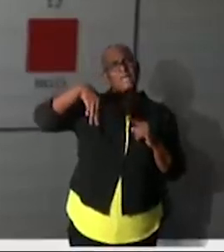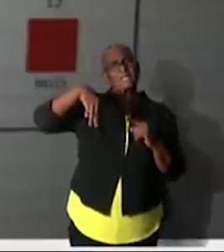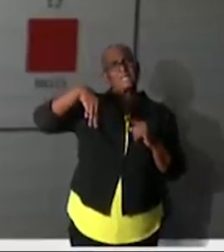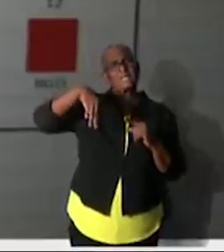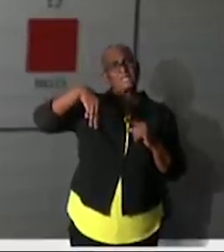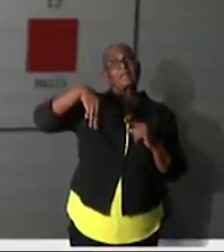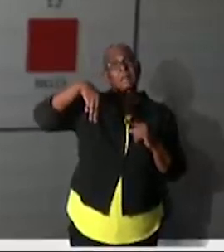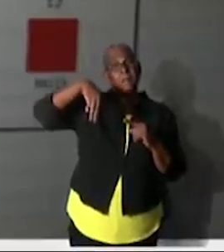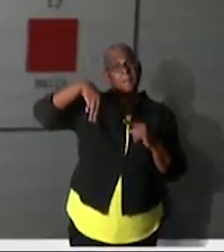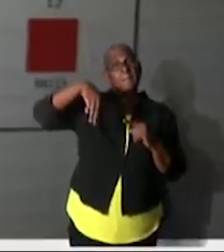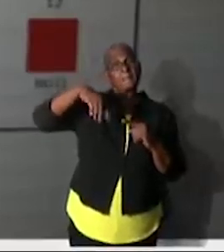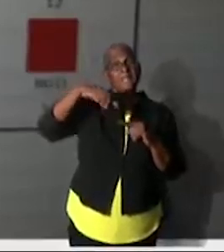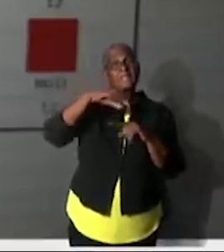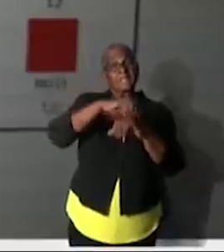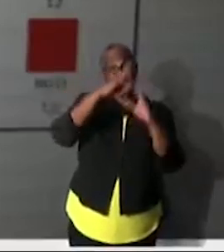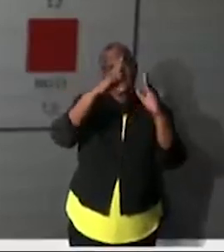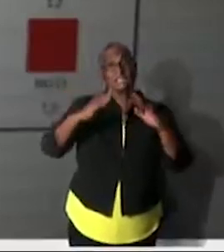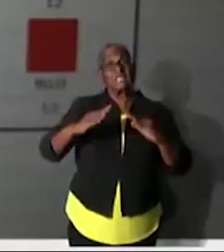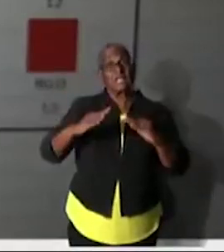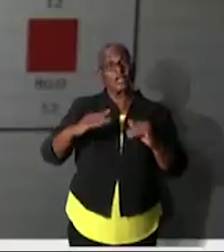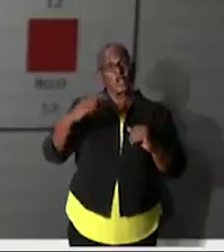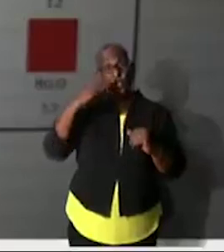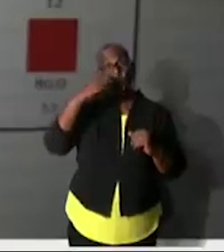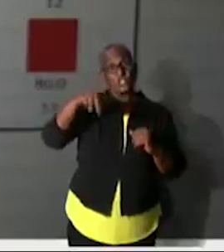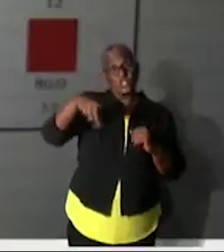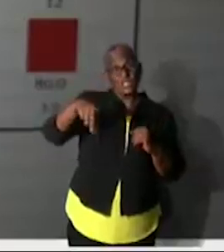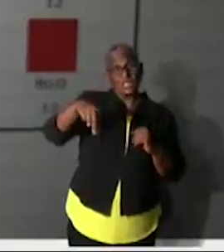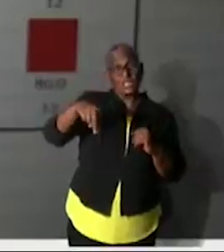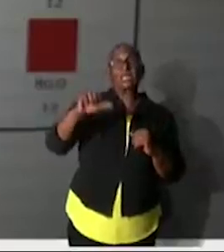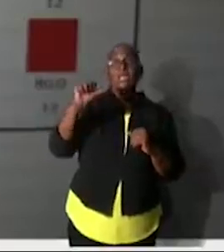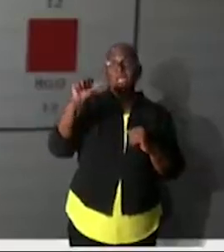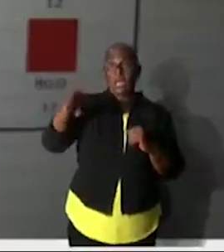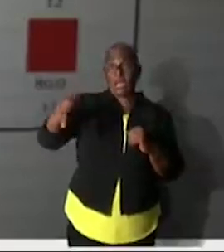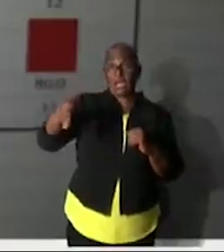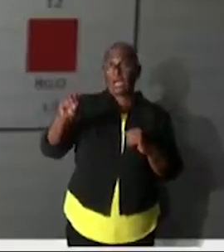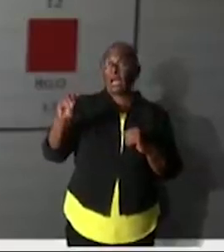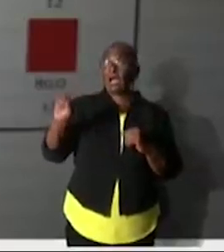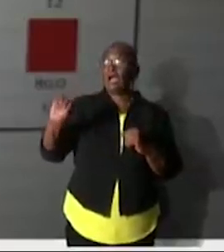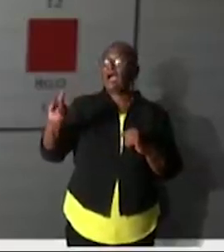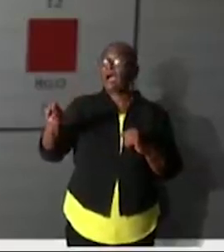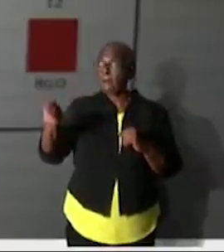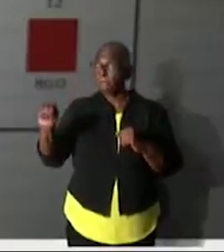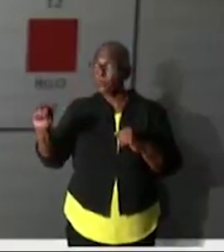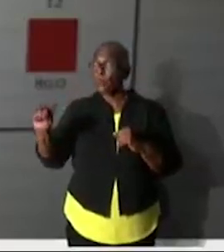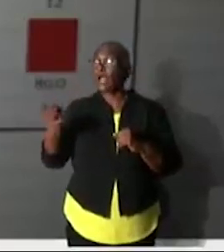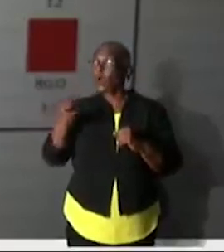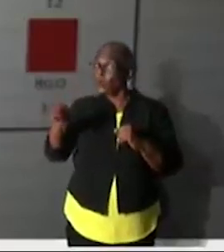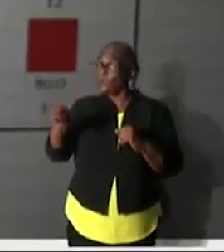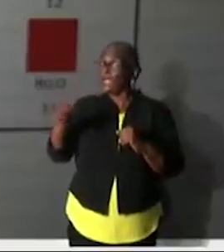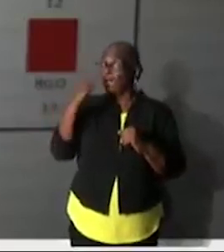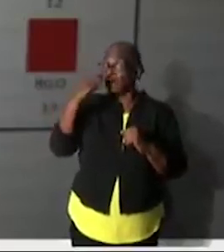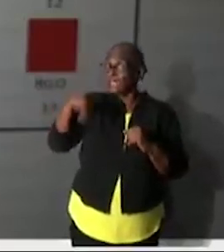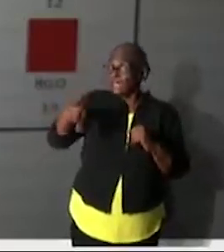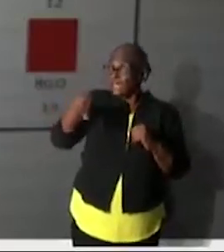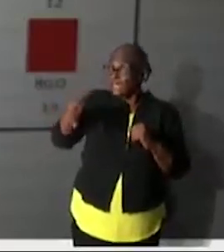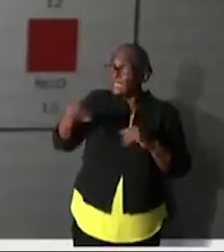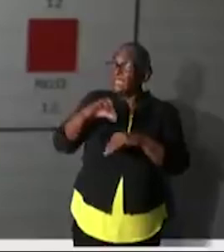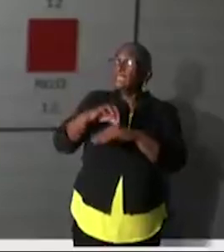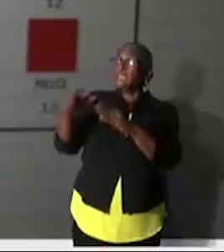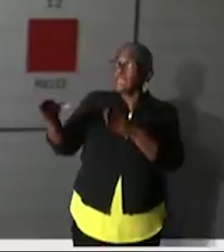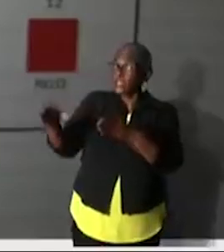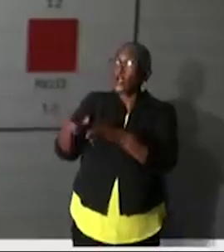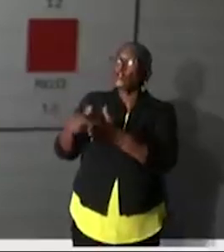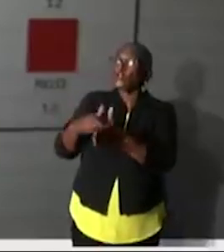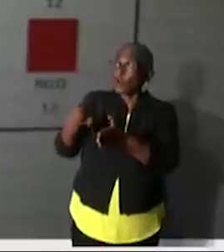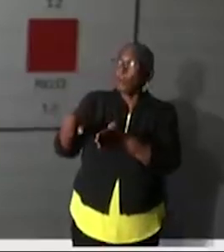Mongra Medisch Centrum, Nikeri. U weet dat Apura ook onder MMC valt en ook een aantal dorpen. We